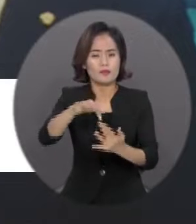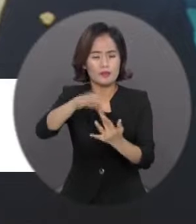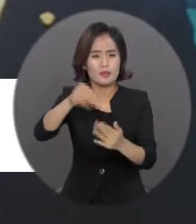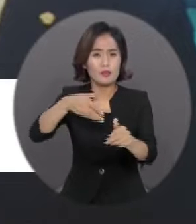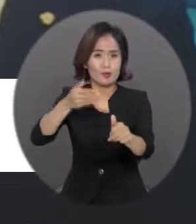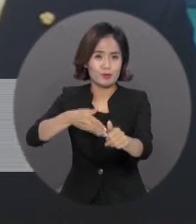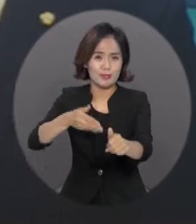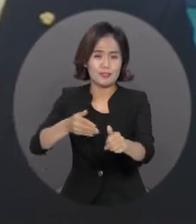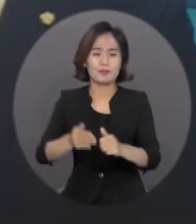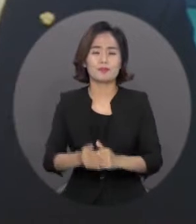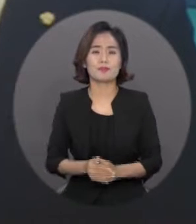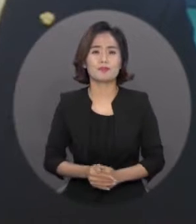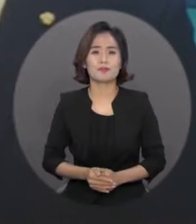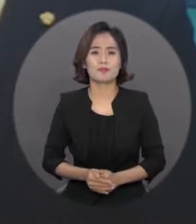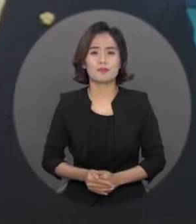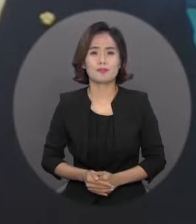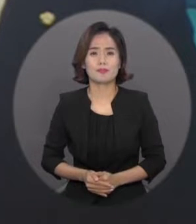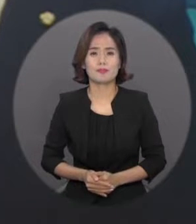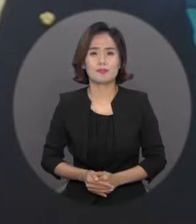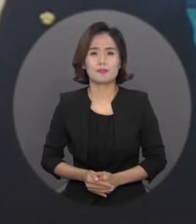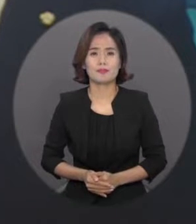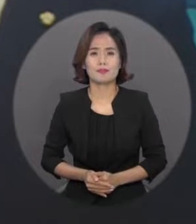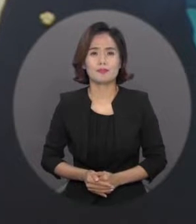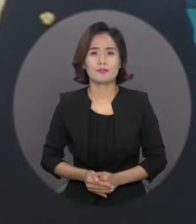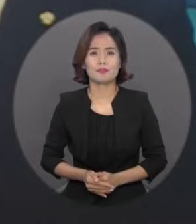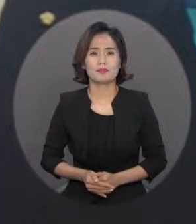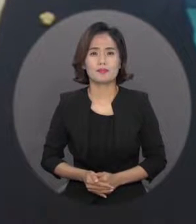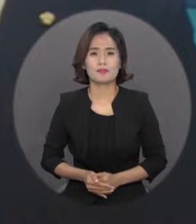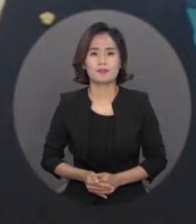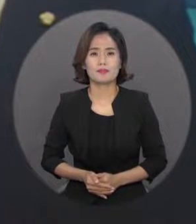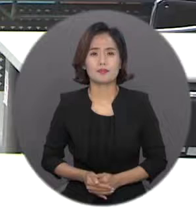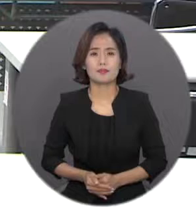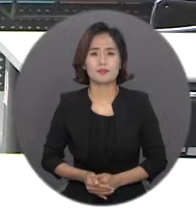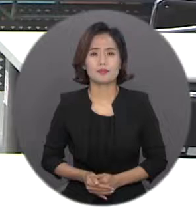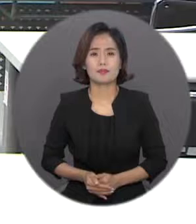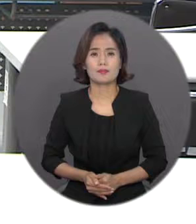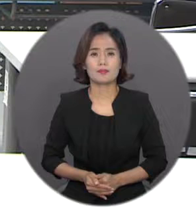선택을 호소했습니다. 한신구 기자의 보도입니다.